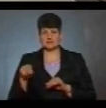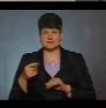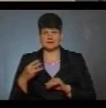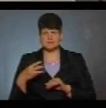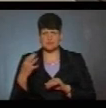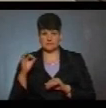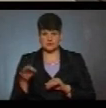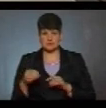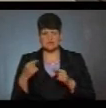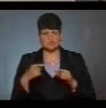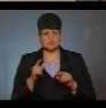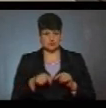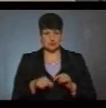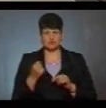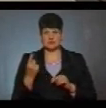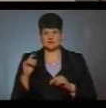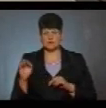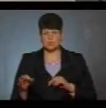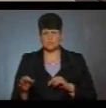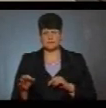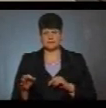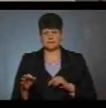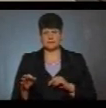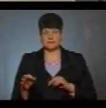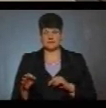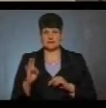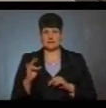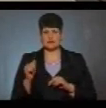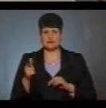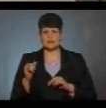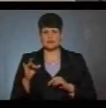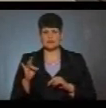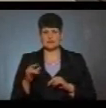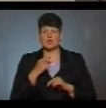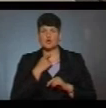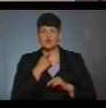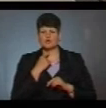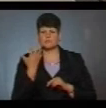11,35%, за іншу особу 11%, і Нагірний Андрій «Голос»